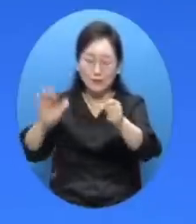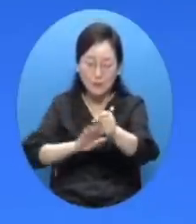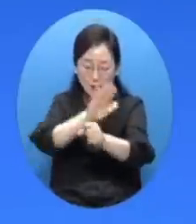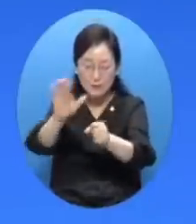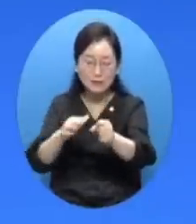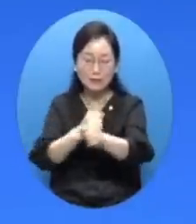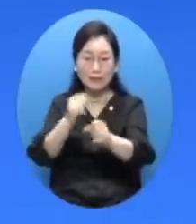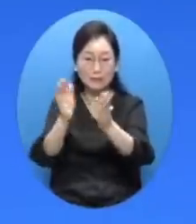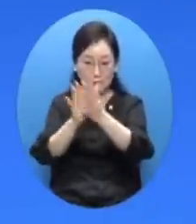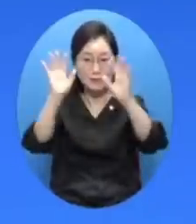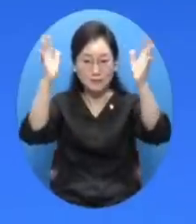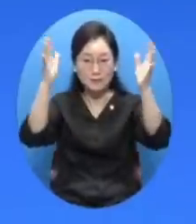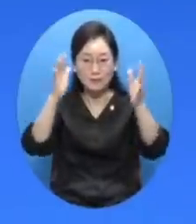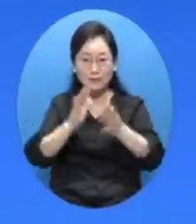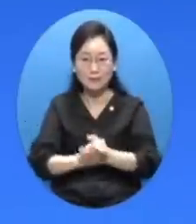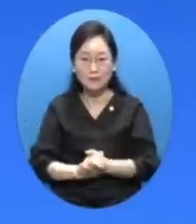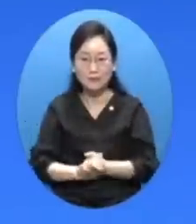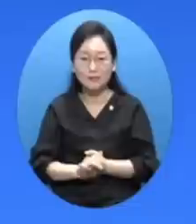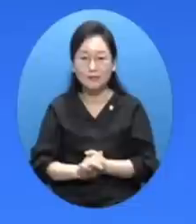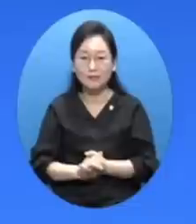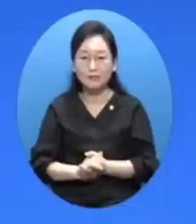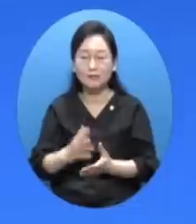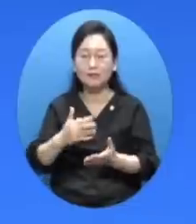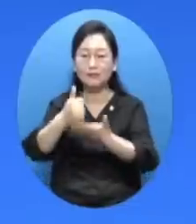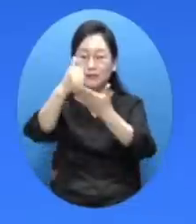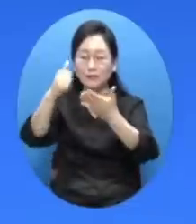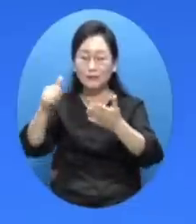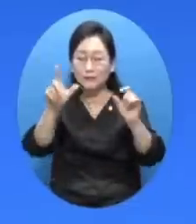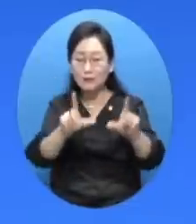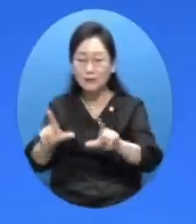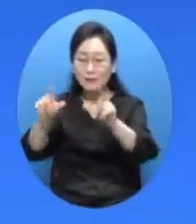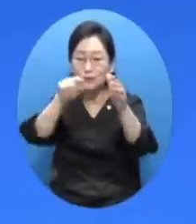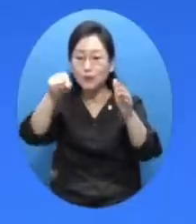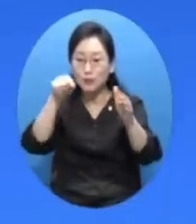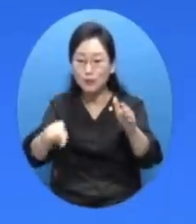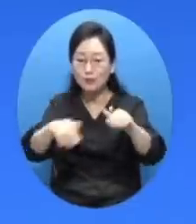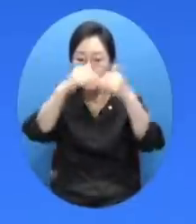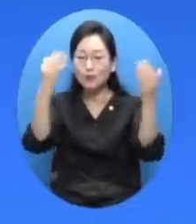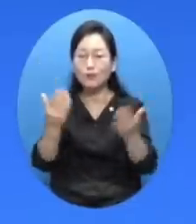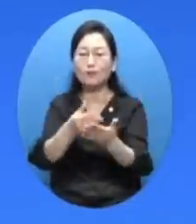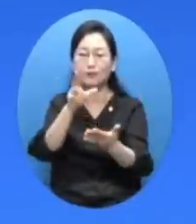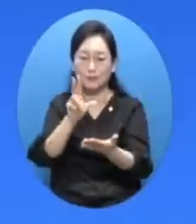사랑합니다. 할렐루야. 주님이 우리 삶의 모든 문제